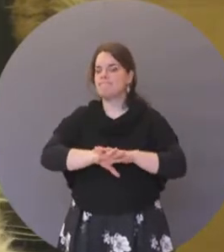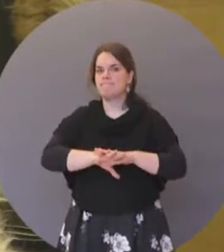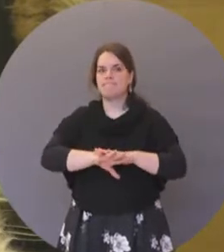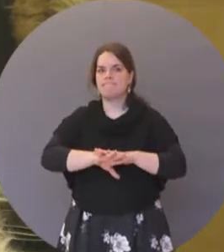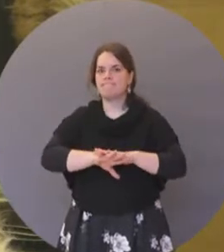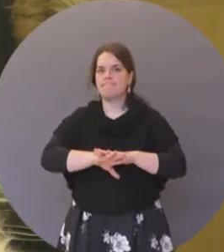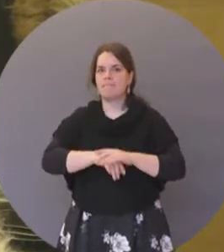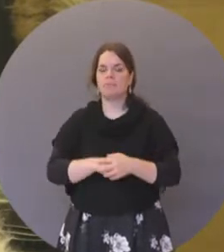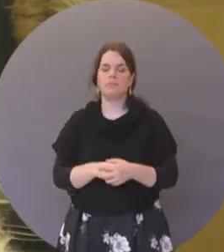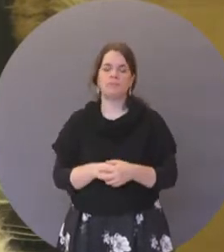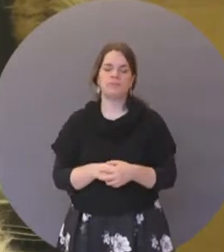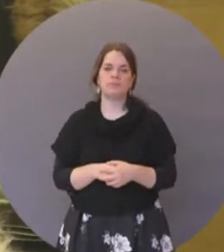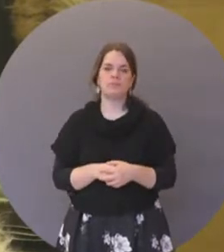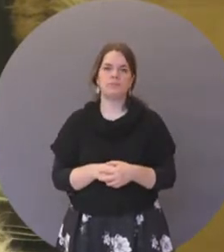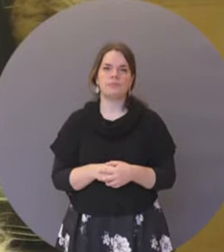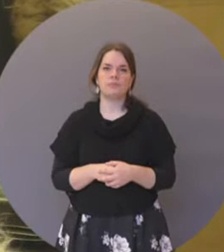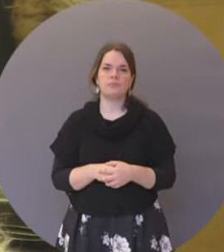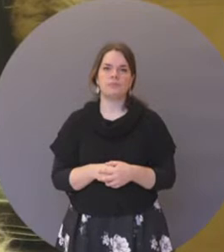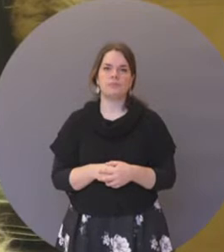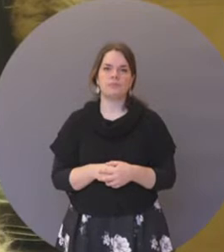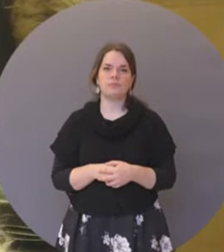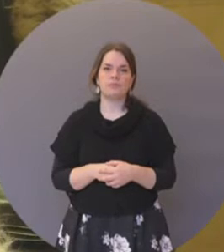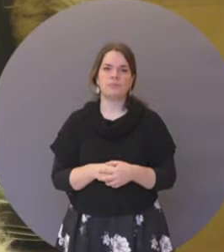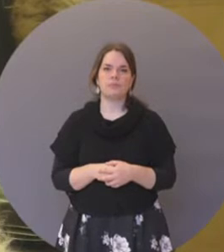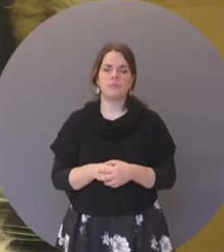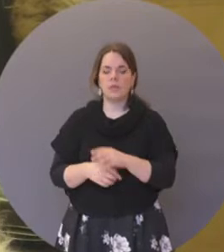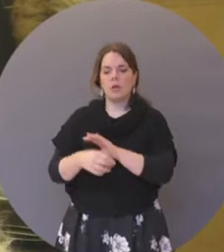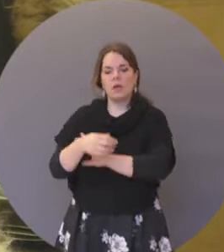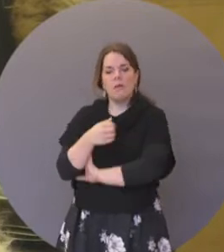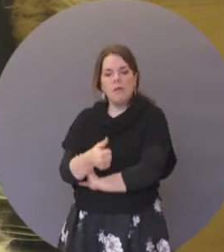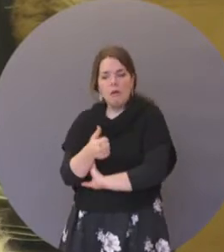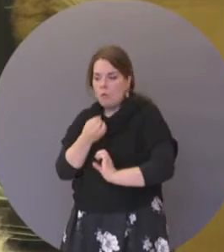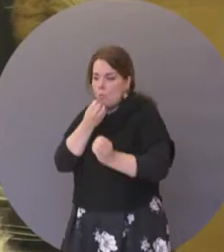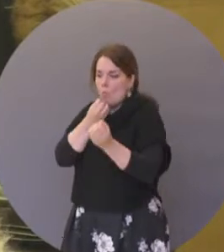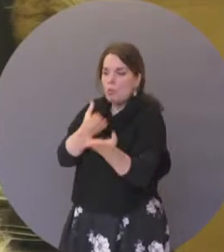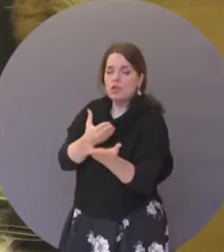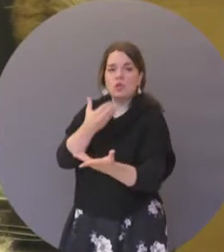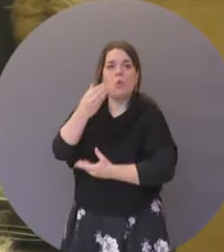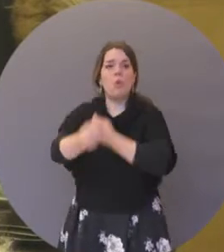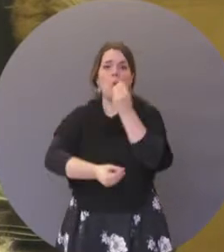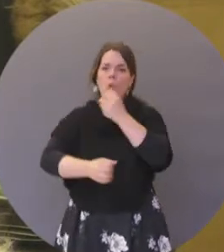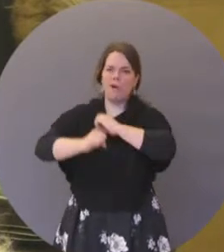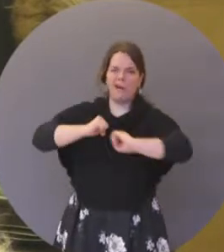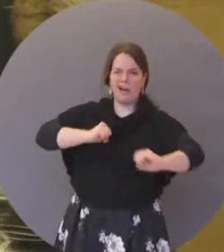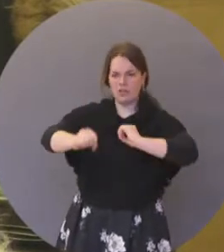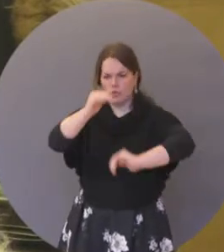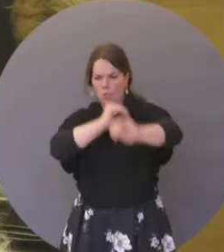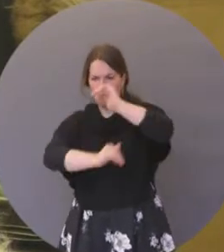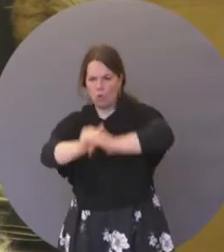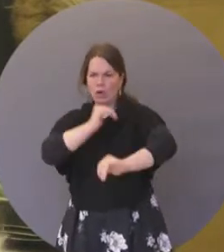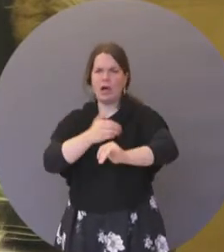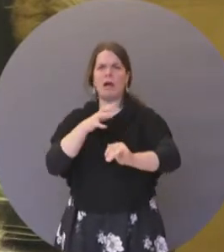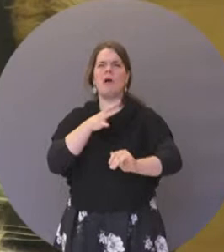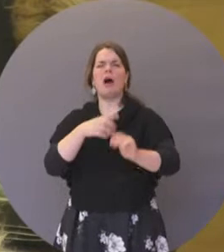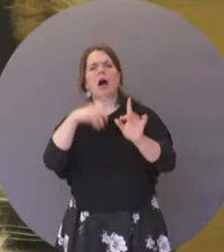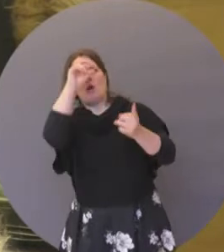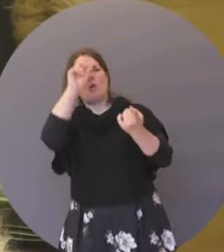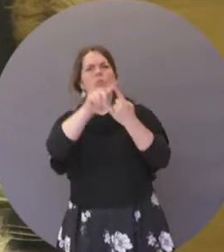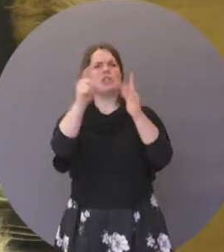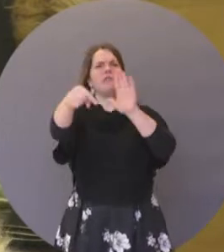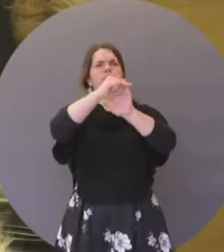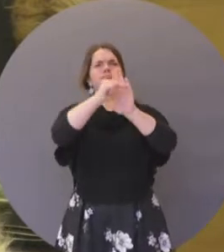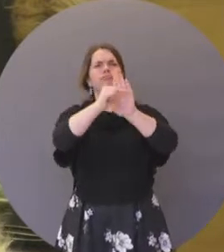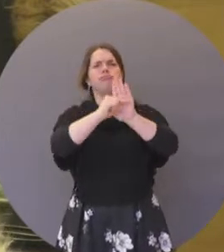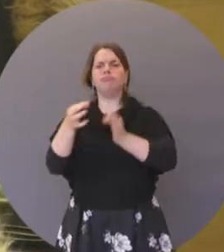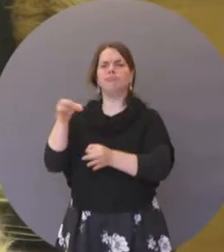certes pour chaque dispositif pour chaque programme d'action des orientations et des objectifs sont affichés en lien avec nos partenaires